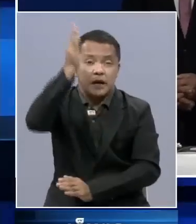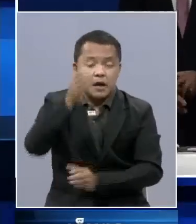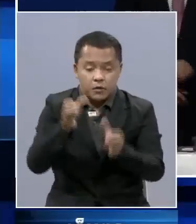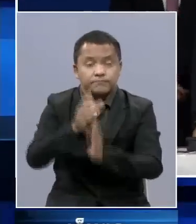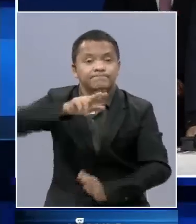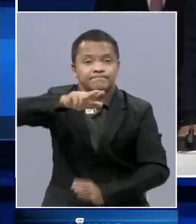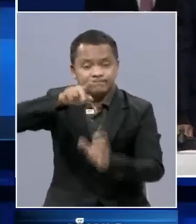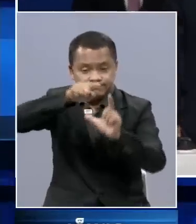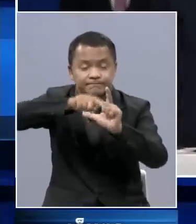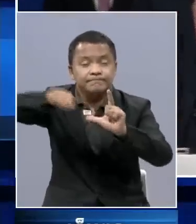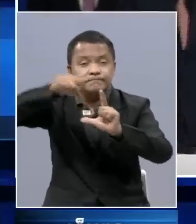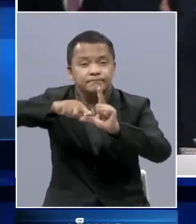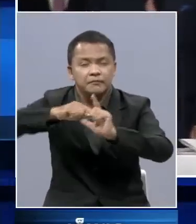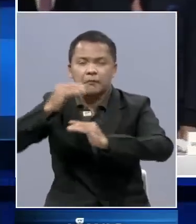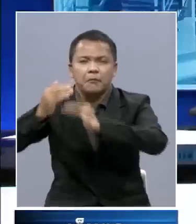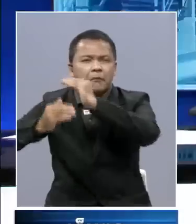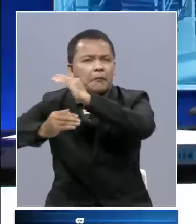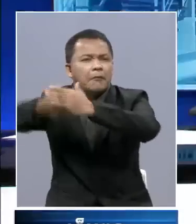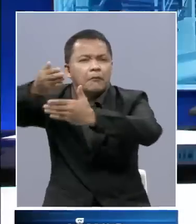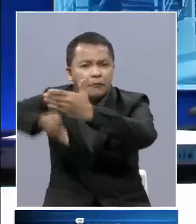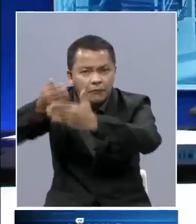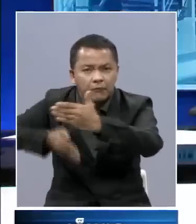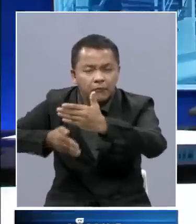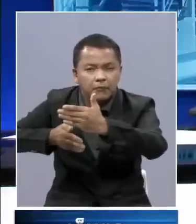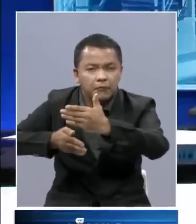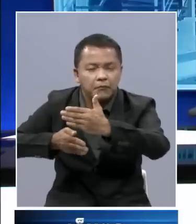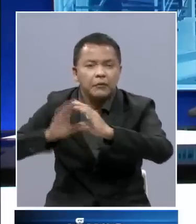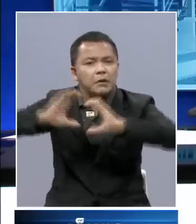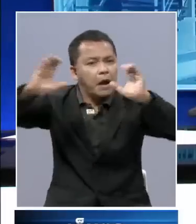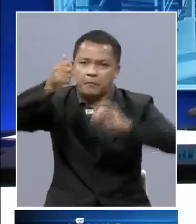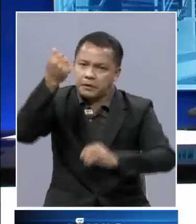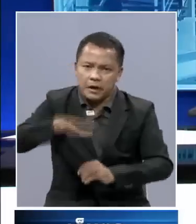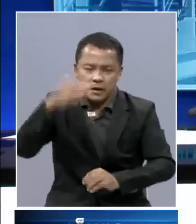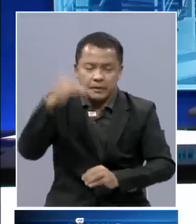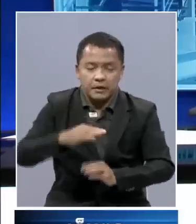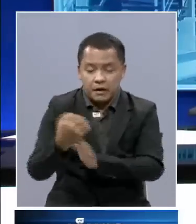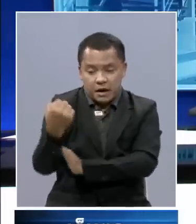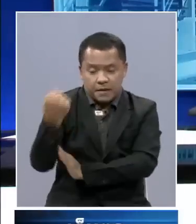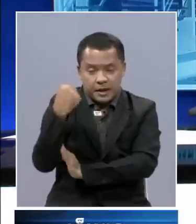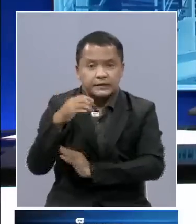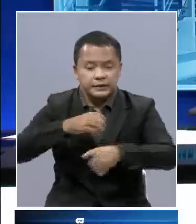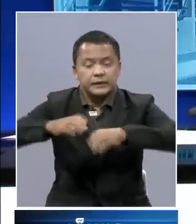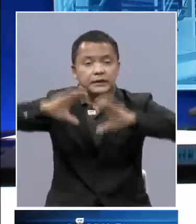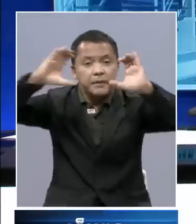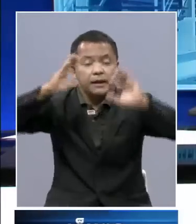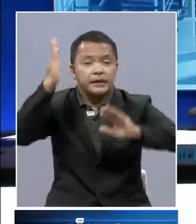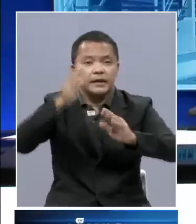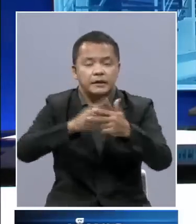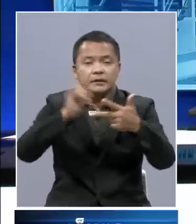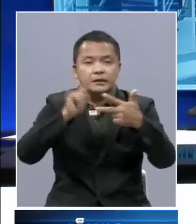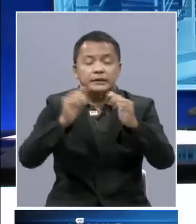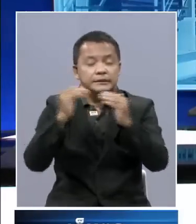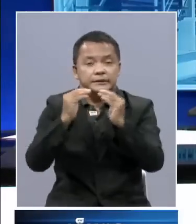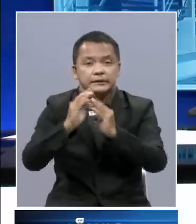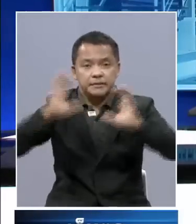คก้าวไกลก้าวได้ไม่ไกลอย่างที่คิดไว ้ ที่จะไปเป็นรัฐบาลอำนาจในการจัดตั้งรัฐบาลก็คือสิทธิ์ในการฟอร์ม